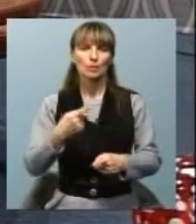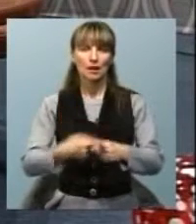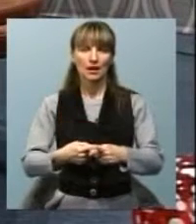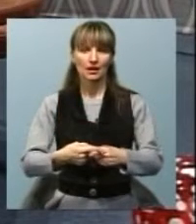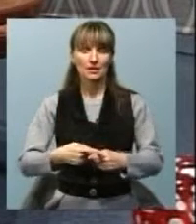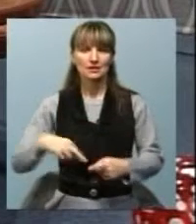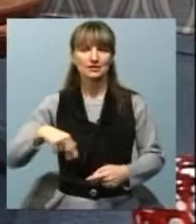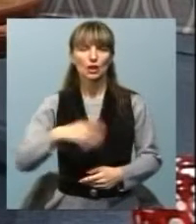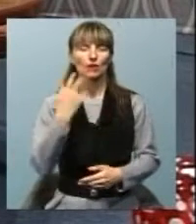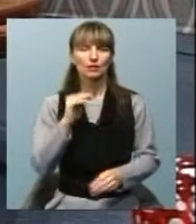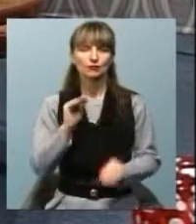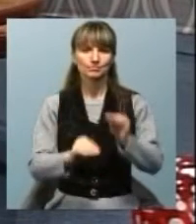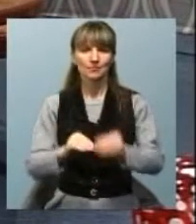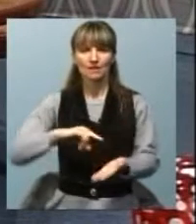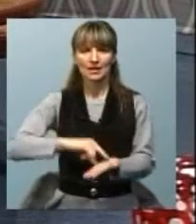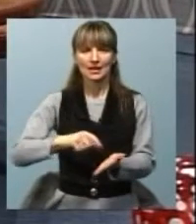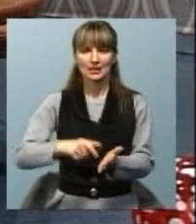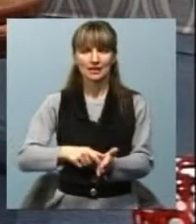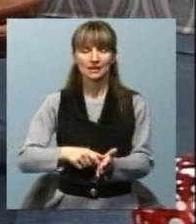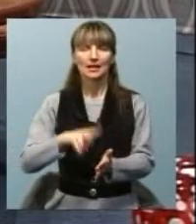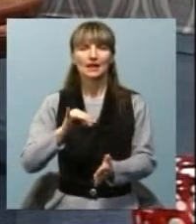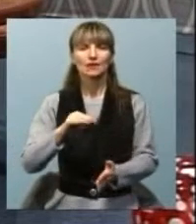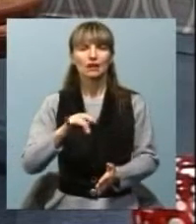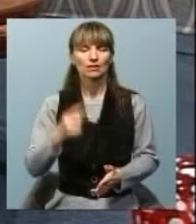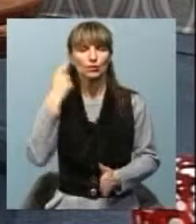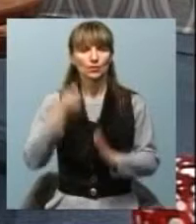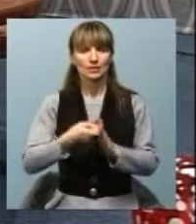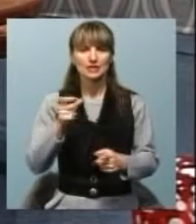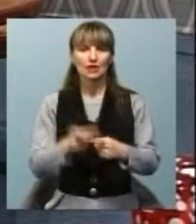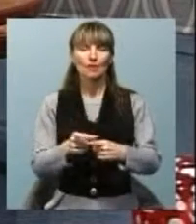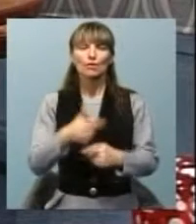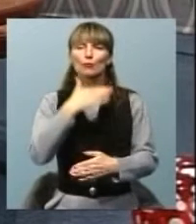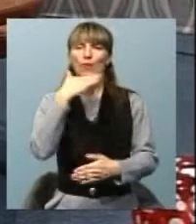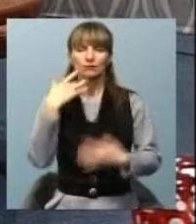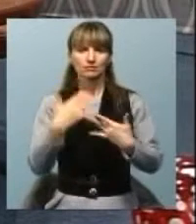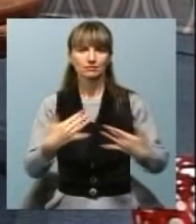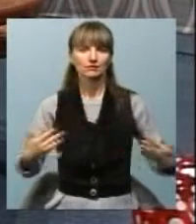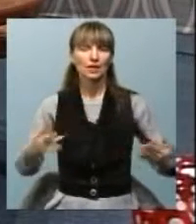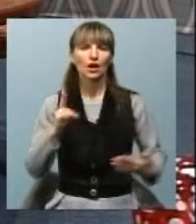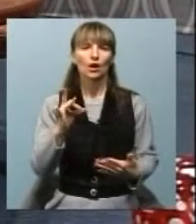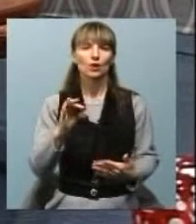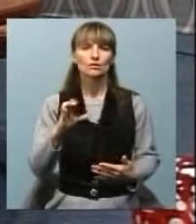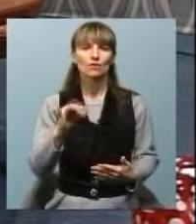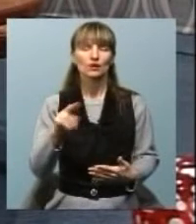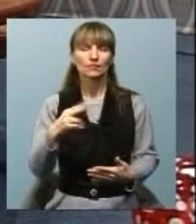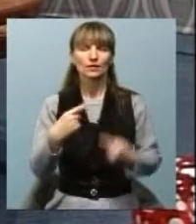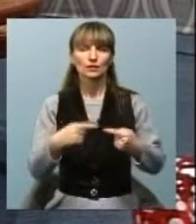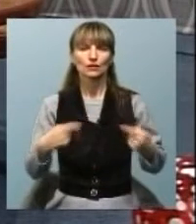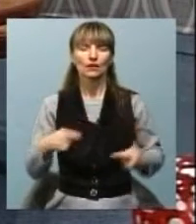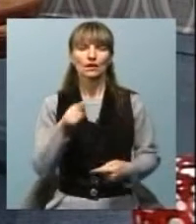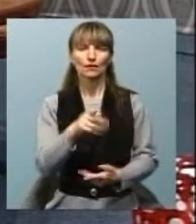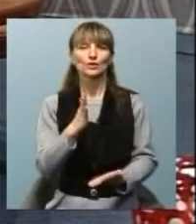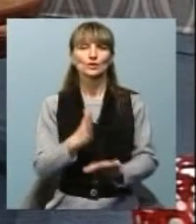стежка, коли ви вписуєте у клітинки певні літери і таким чином відгадуєте слова. Дуже багато різноманітностей кросвордів, різновидів